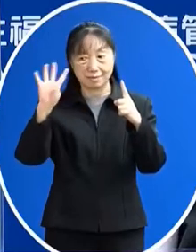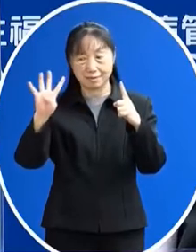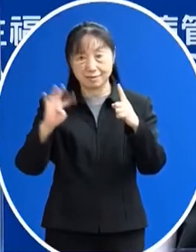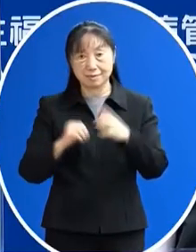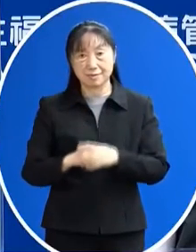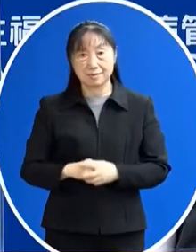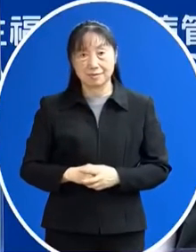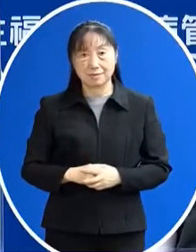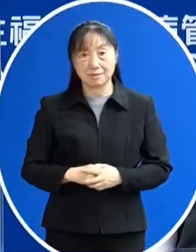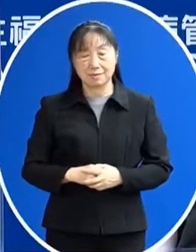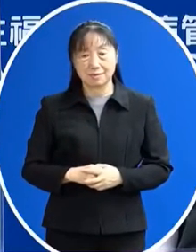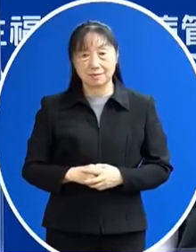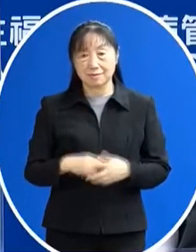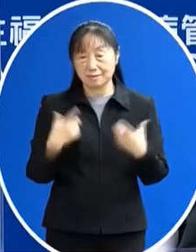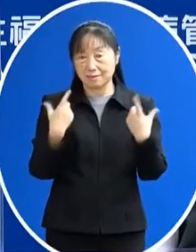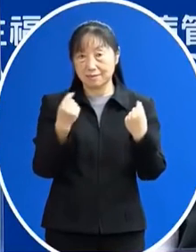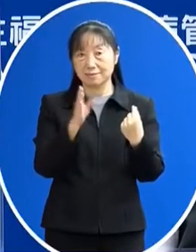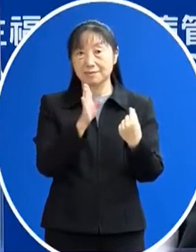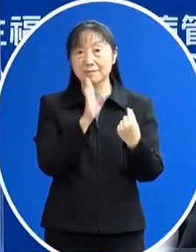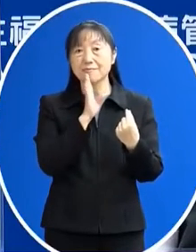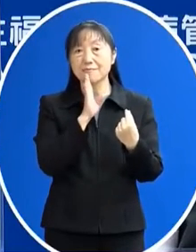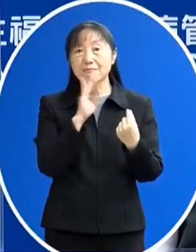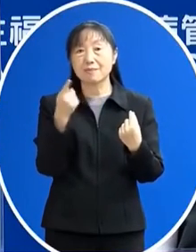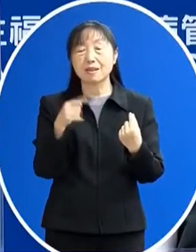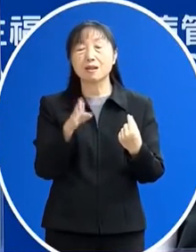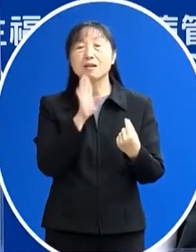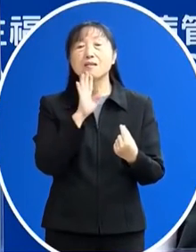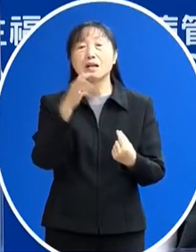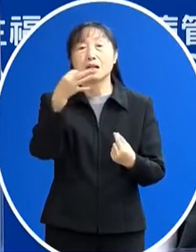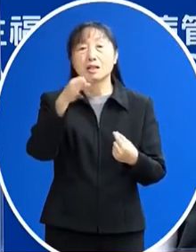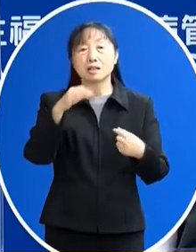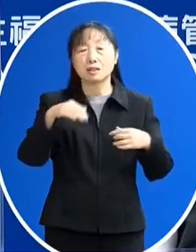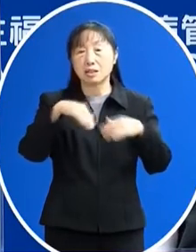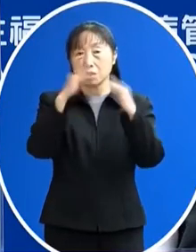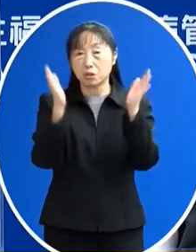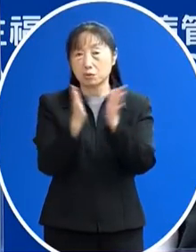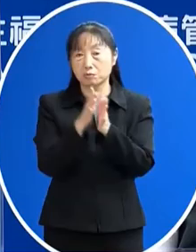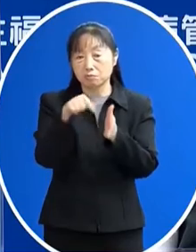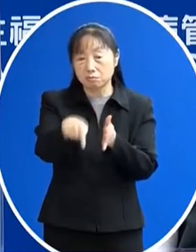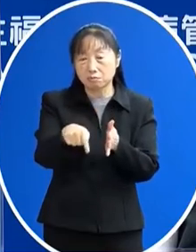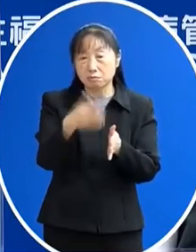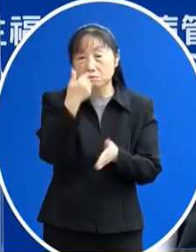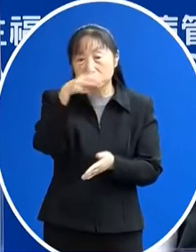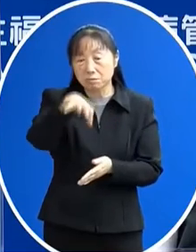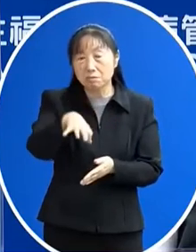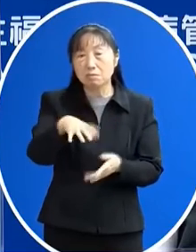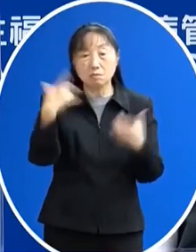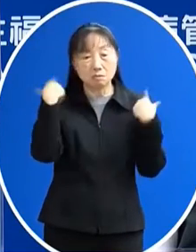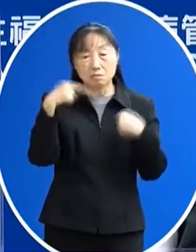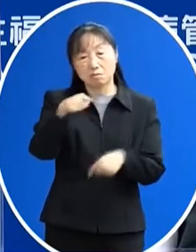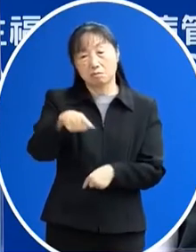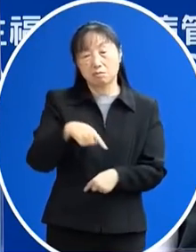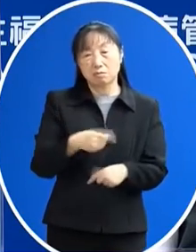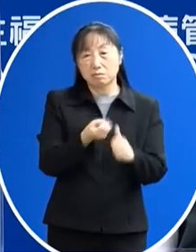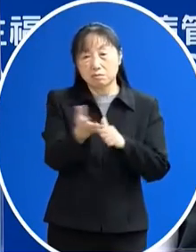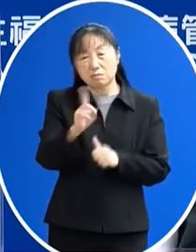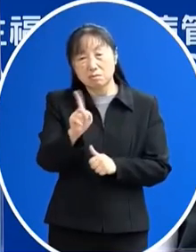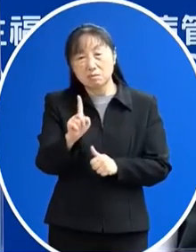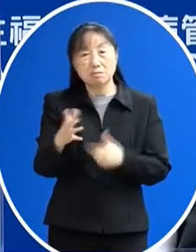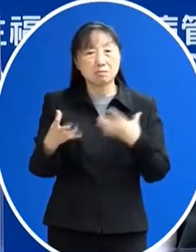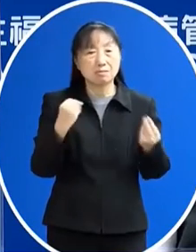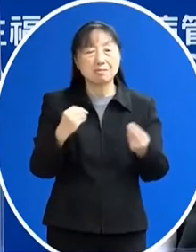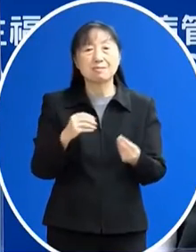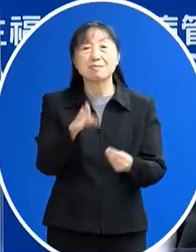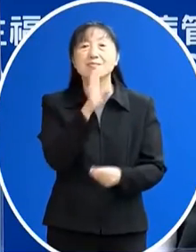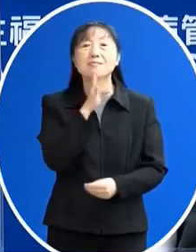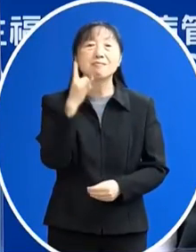18154就是也是一样，前都里面最早那时候我们也找不到感染源的有一个